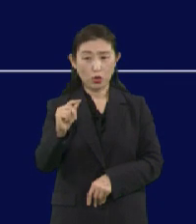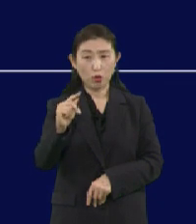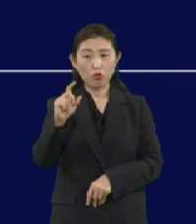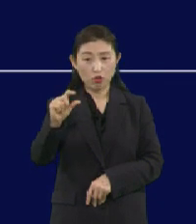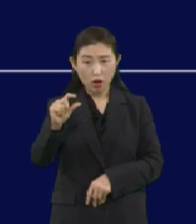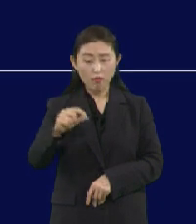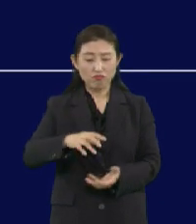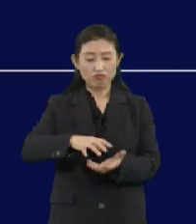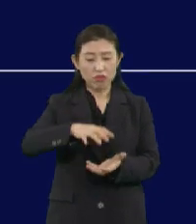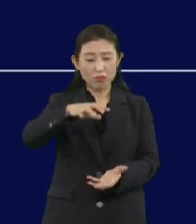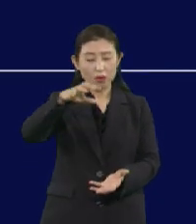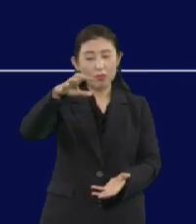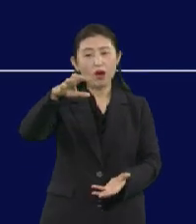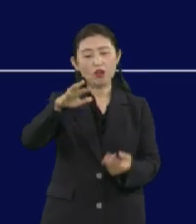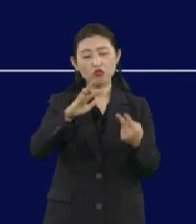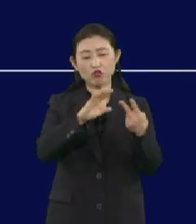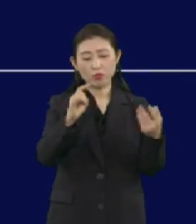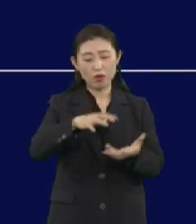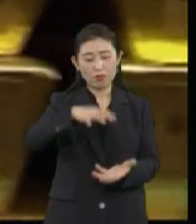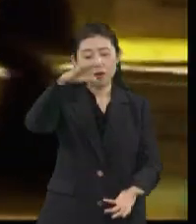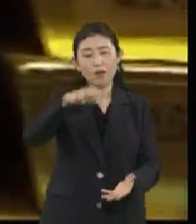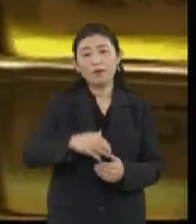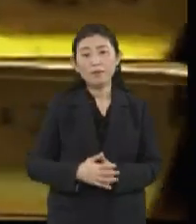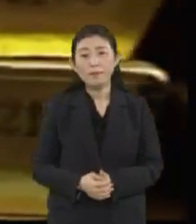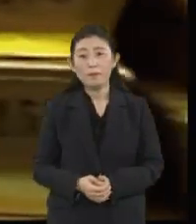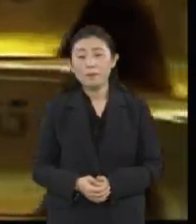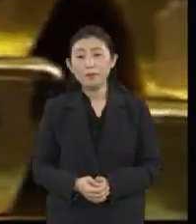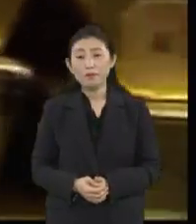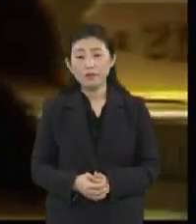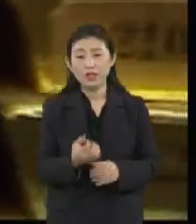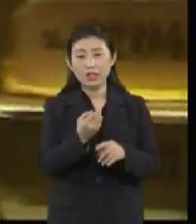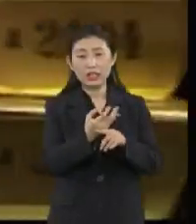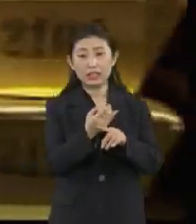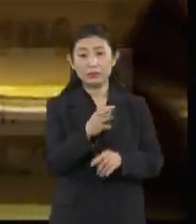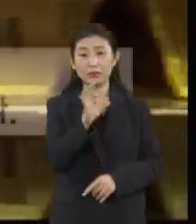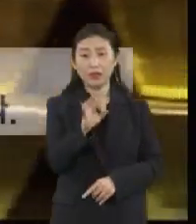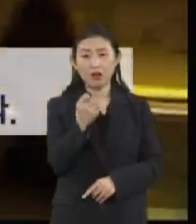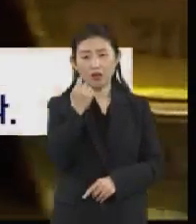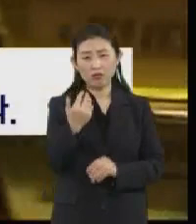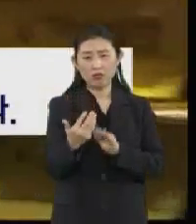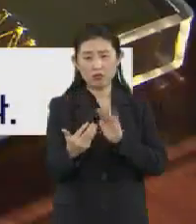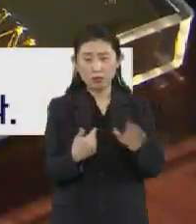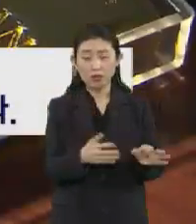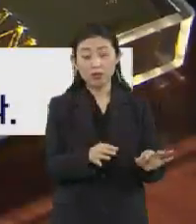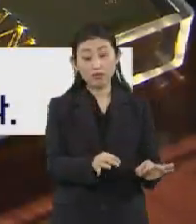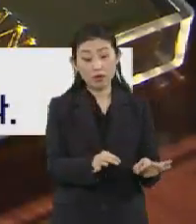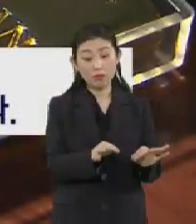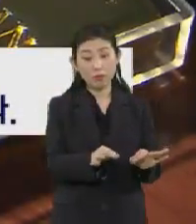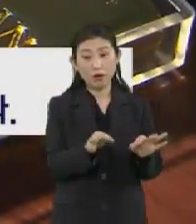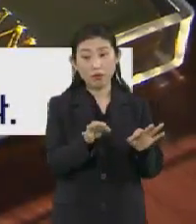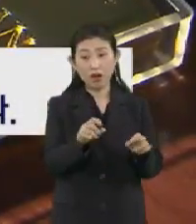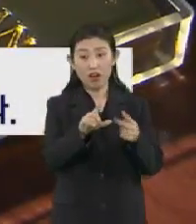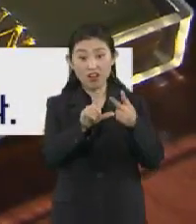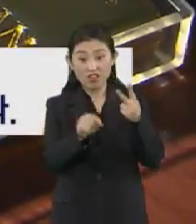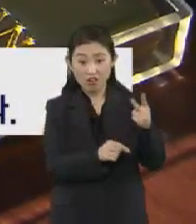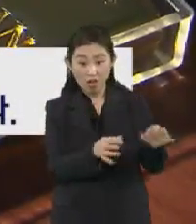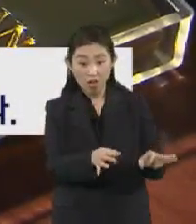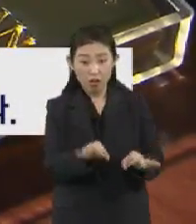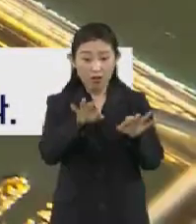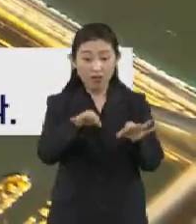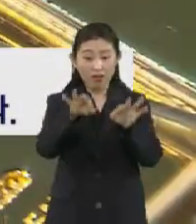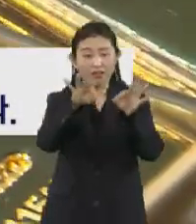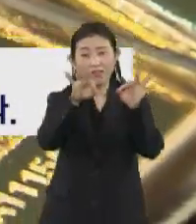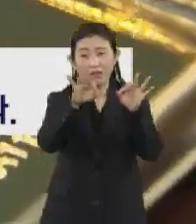중순에 비해 두 배 넘게 늘었습니다. 금값이 한 달 전부터 조금씩 오르다가 2월부터 좀 많이